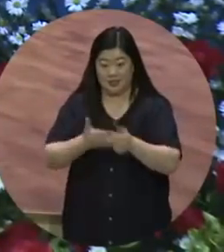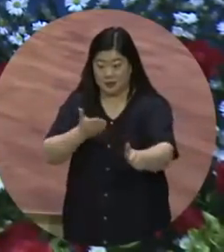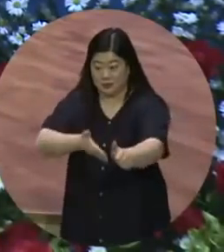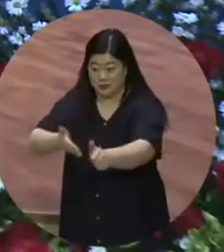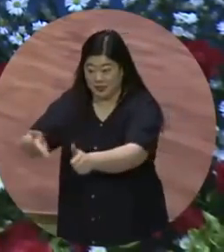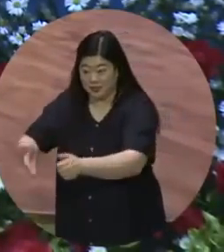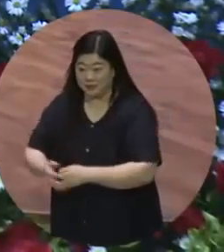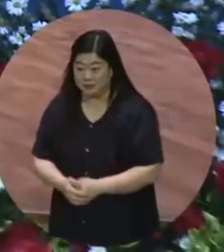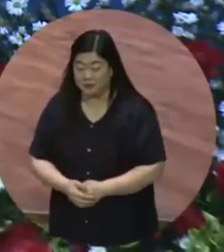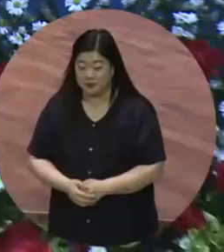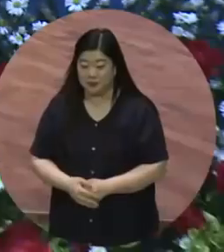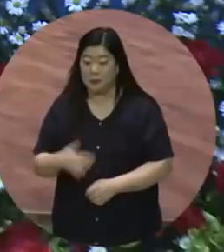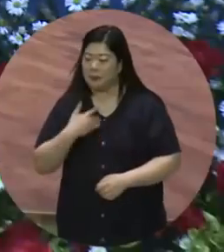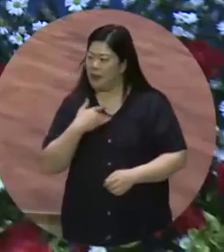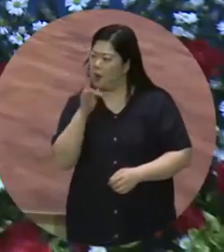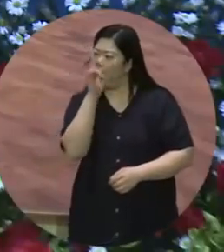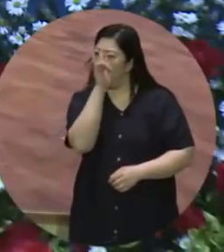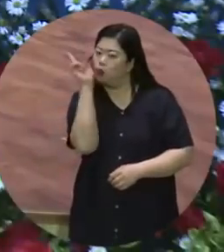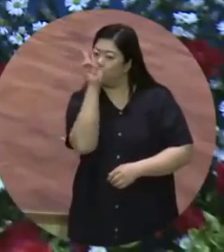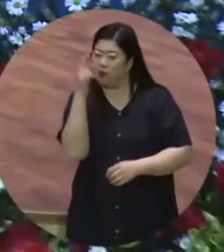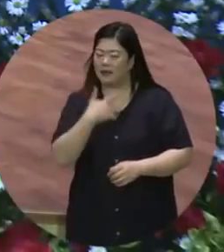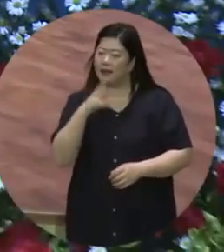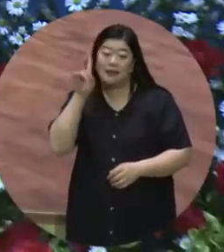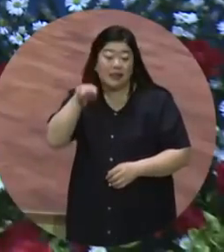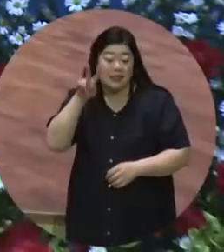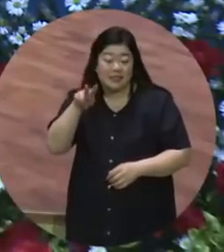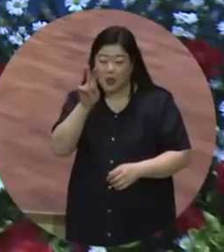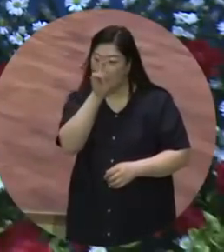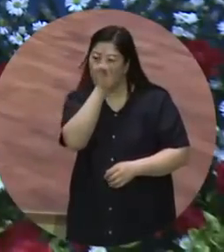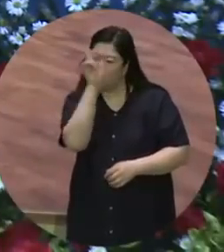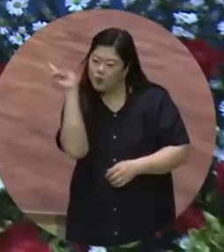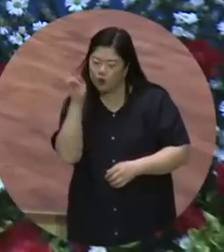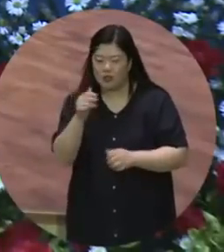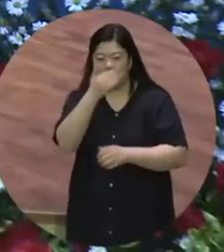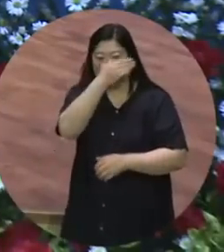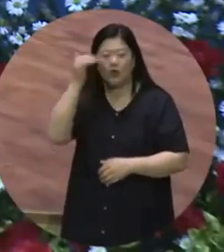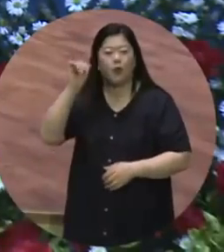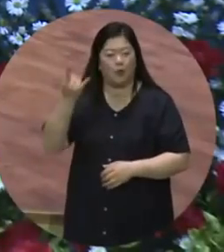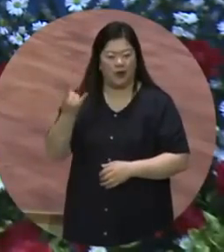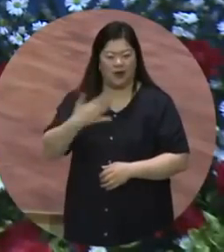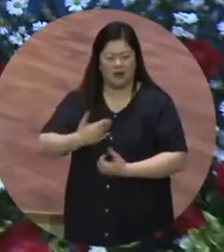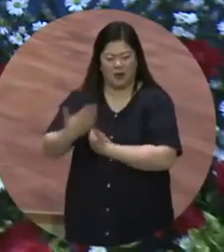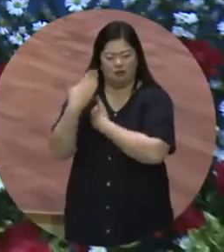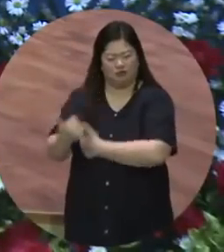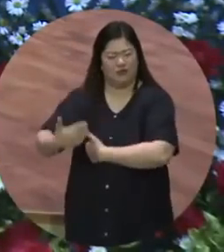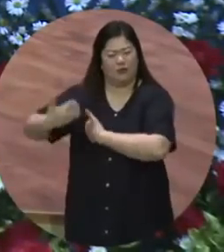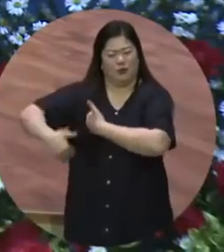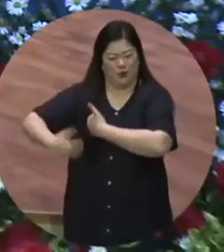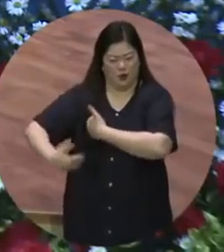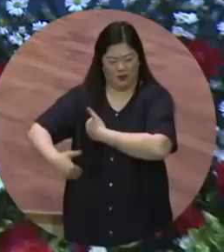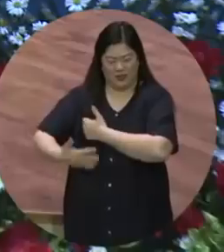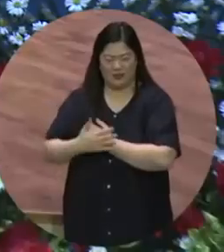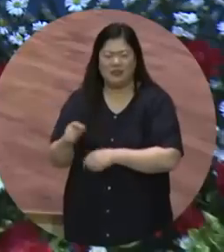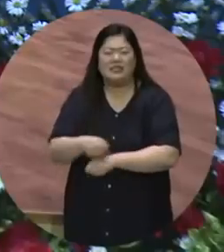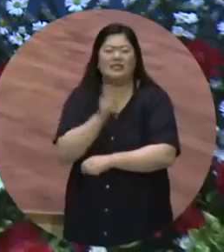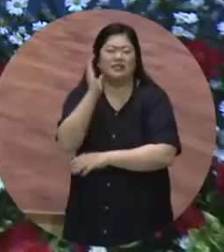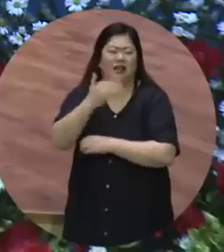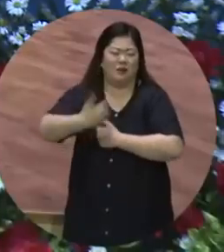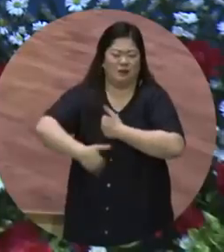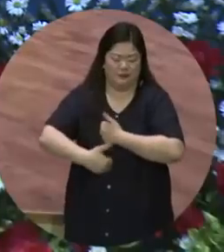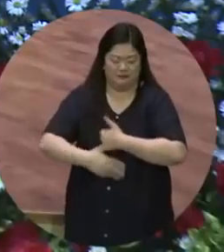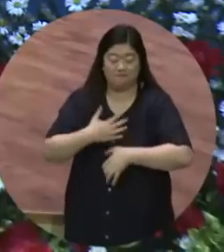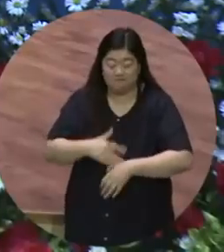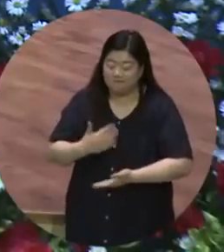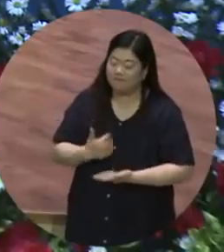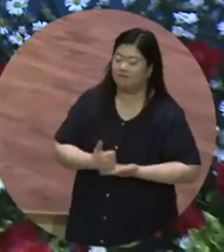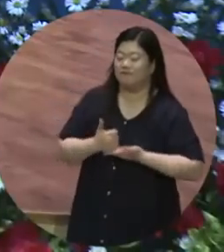오후에 그 청년의 특강에 달라 가는데 그때도 말씀드리겠습니다. 여러분